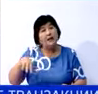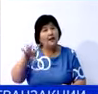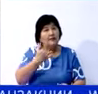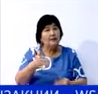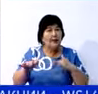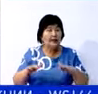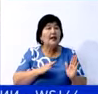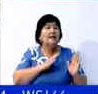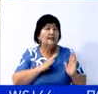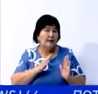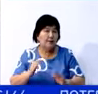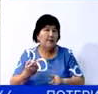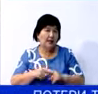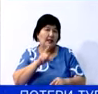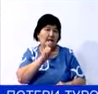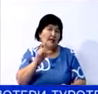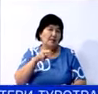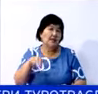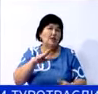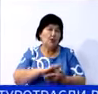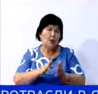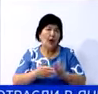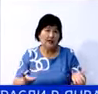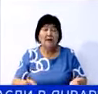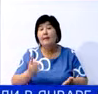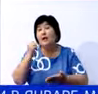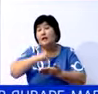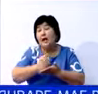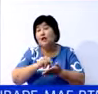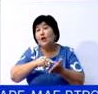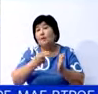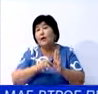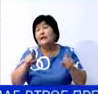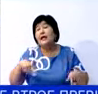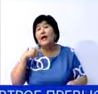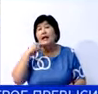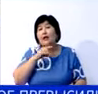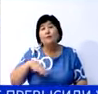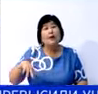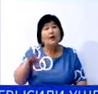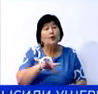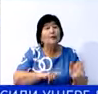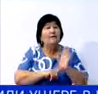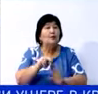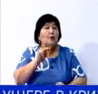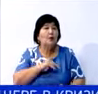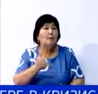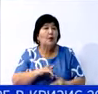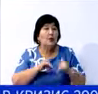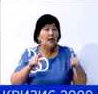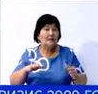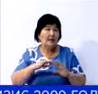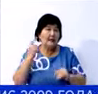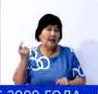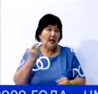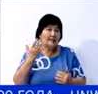мерам стабилизируется эпидситуация. Также утвержден план восстановления экономики региона. Ведутся работы по развитию